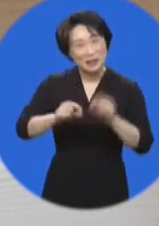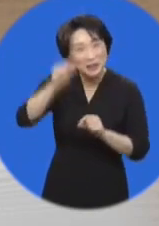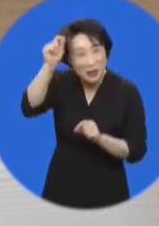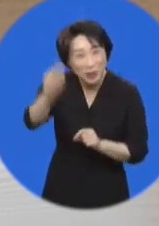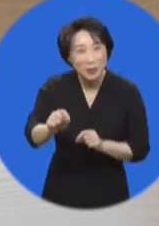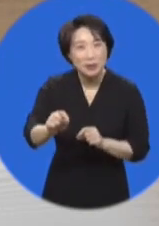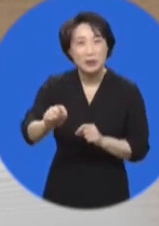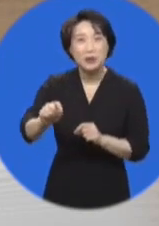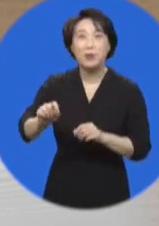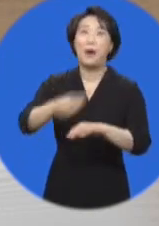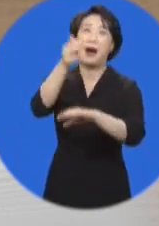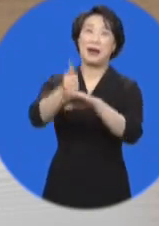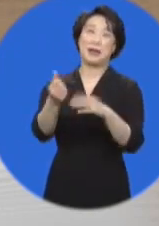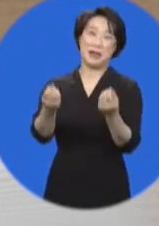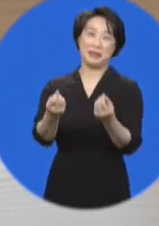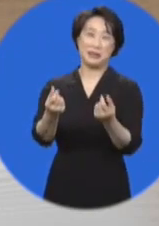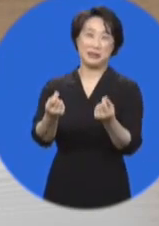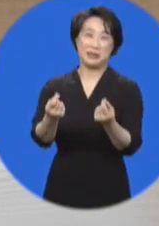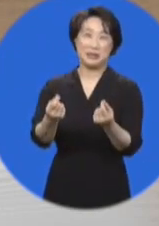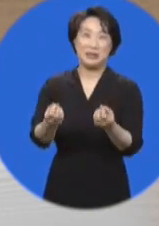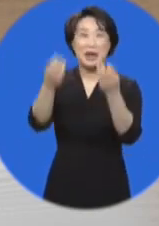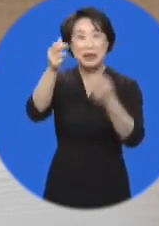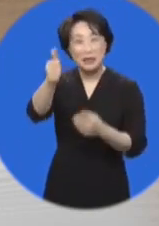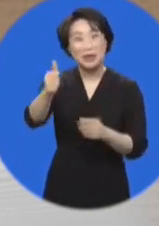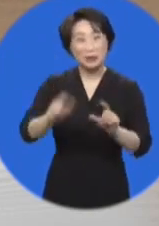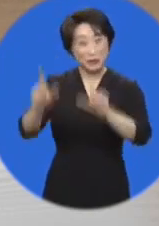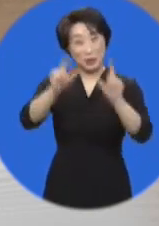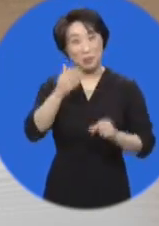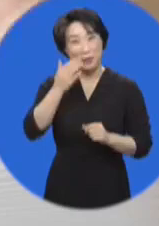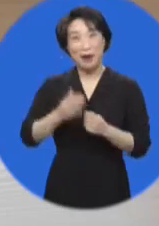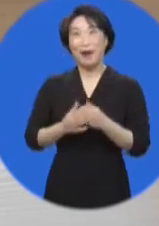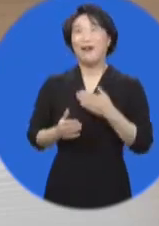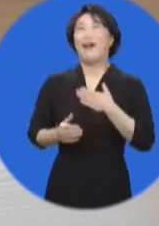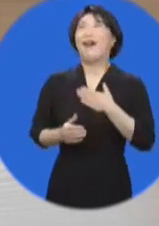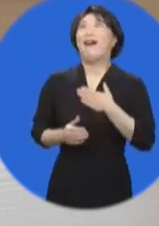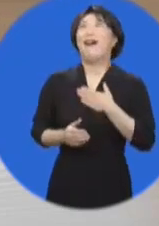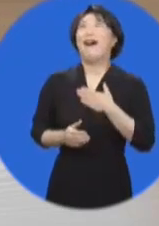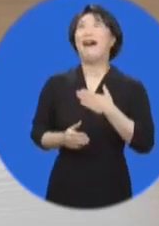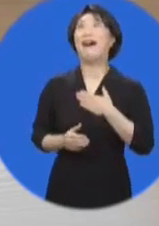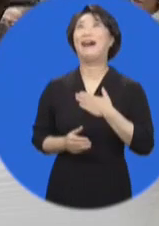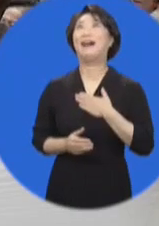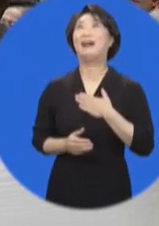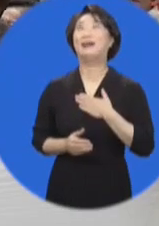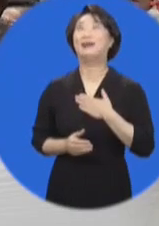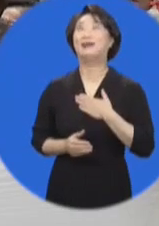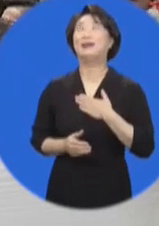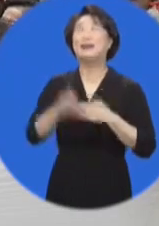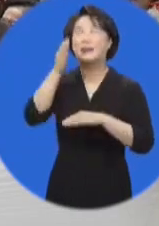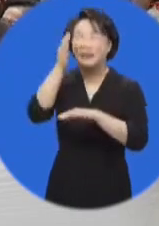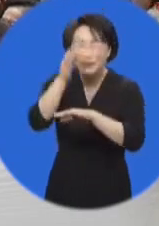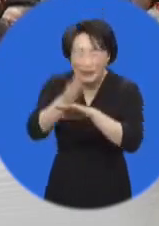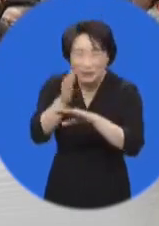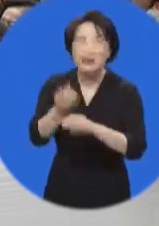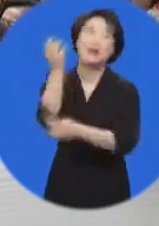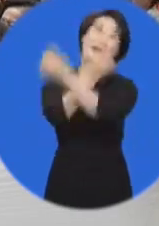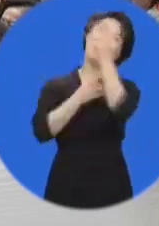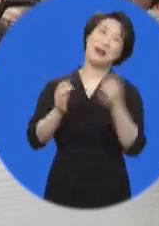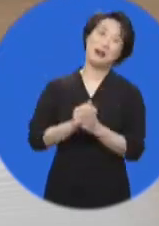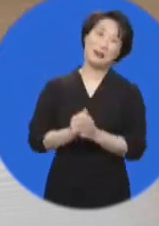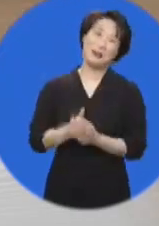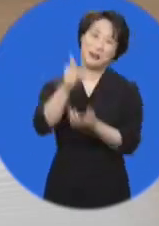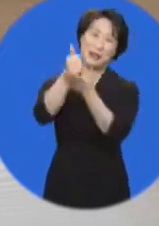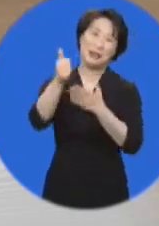영원히 왕같은 제사장으로 살게 한다니 그냥 감사한 거예요 그냥